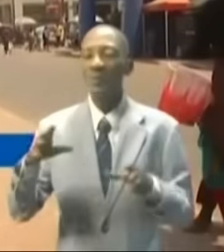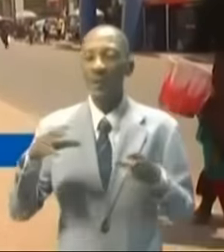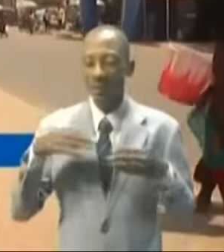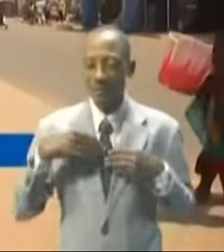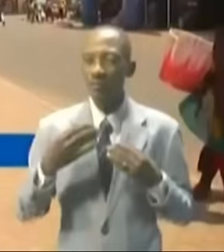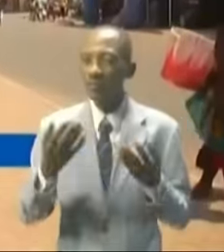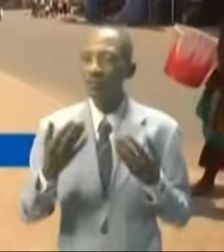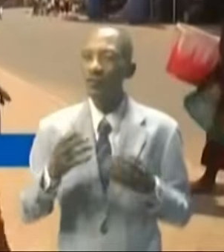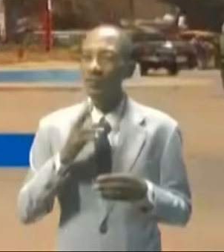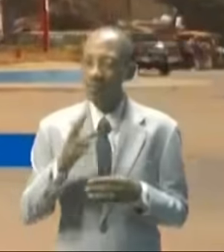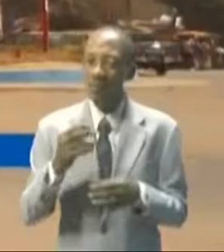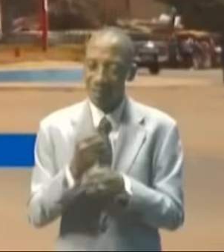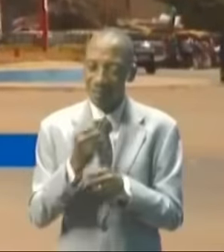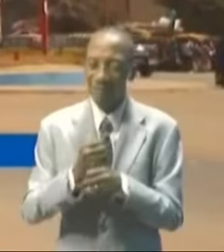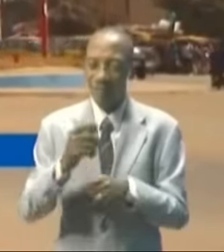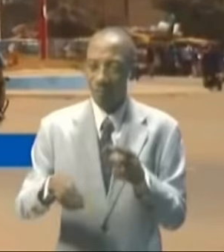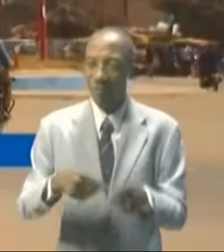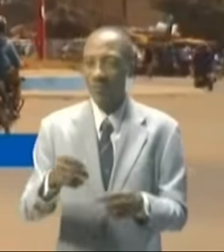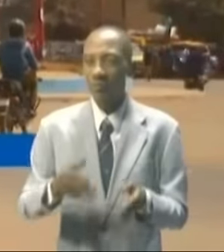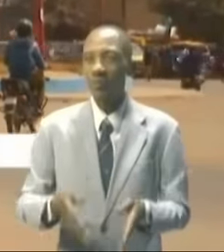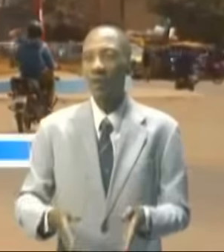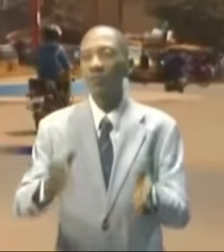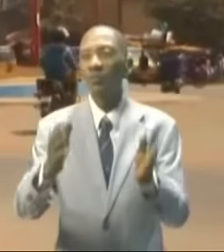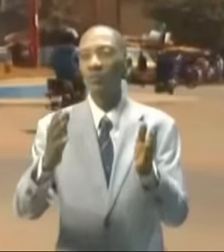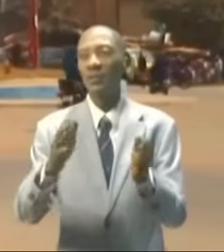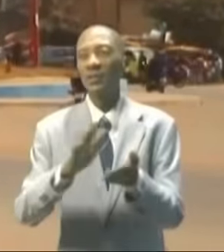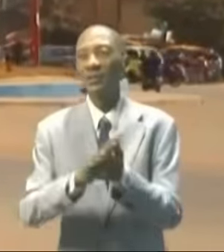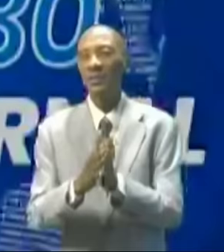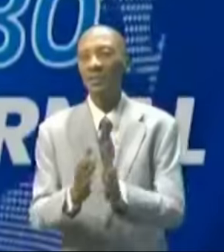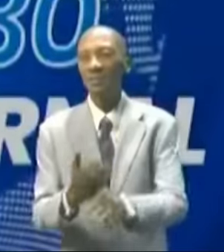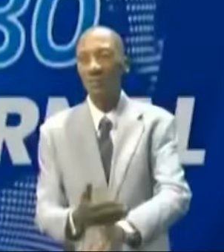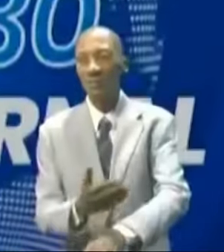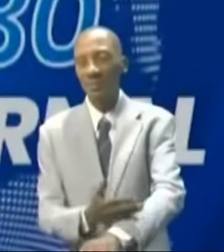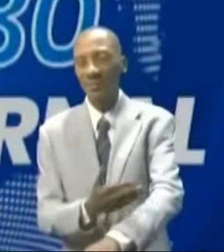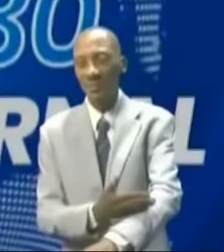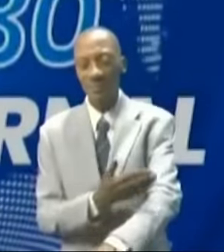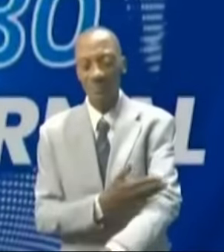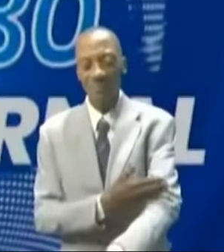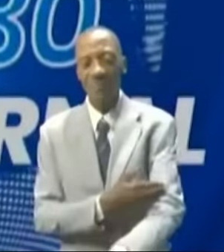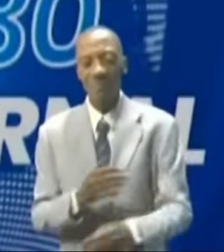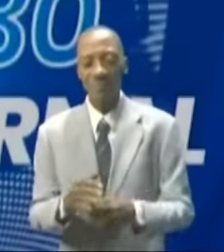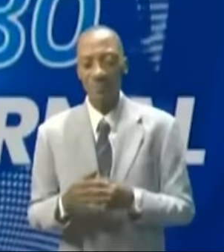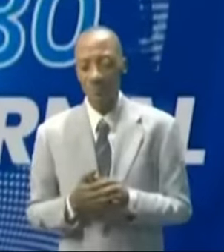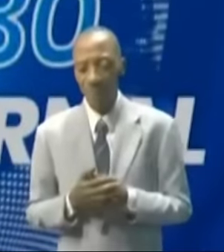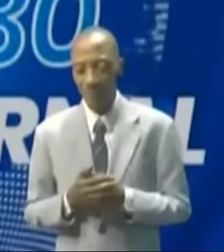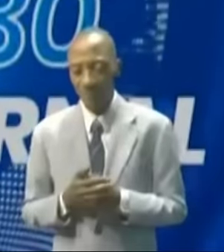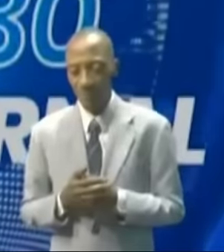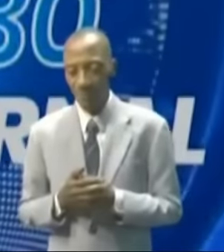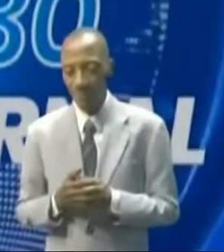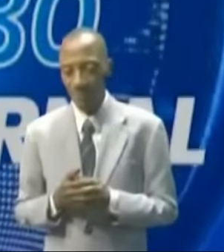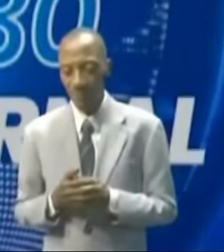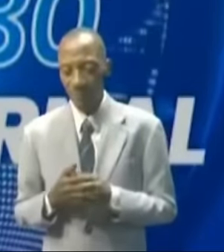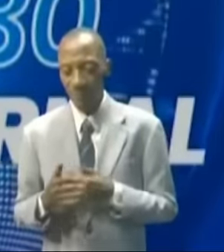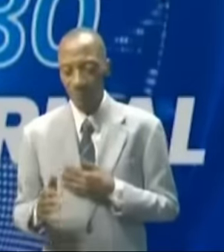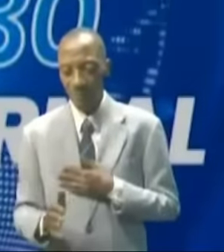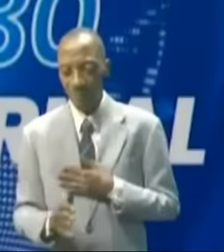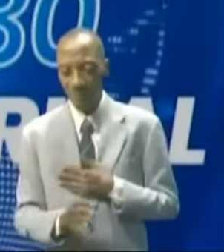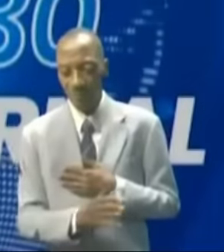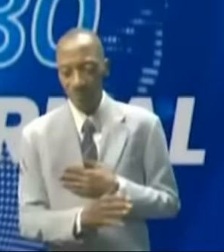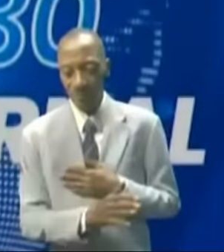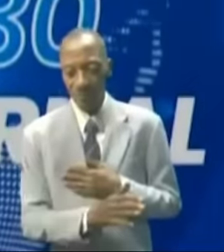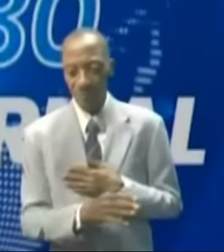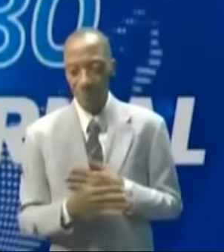d'1 million d'âmes retrouve son éclat d'autrefois. La fête nationale de la Russie